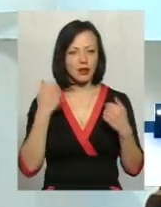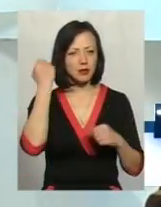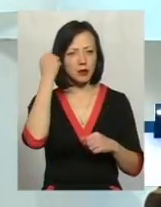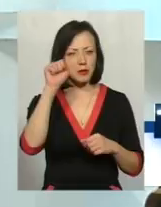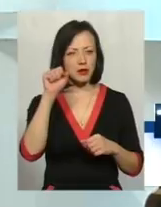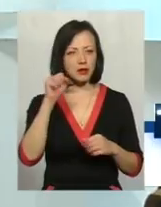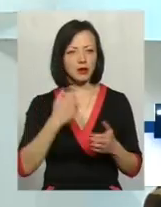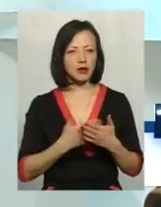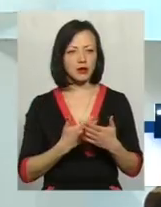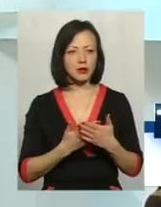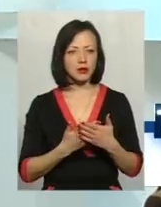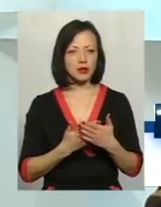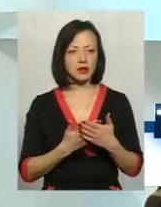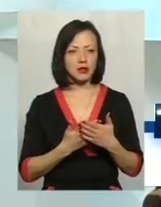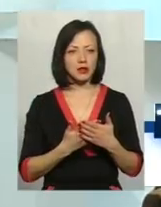по-моєму,